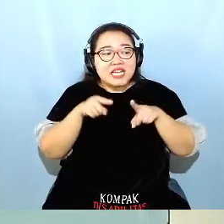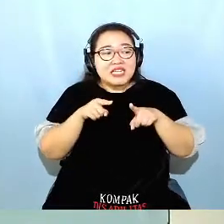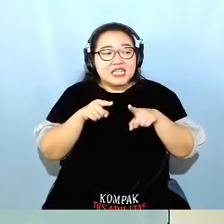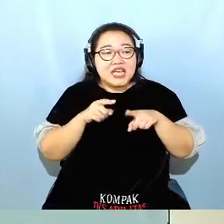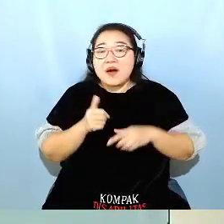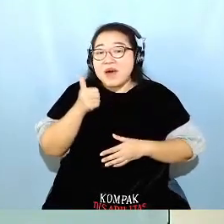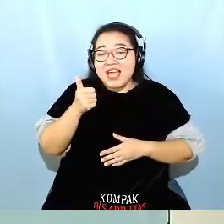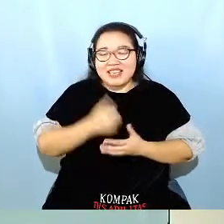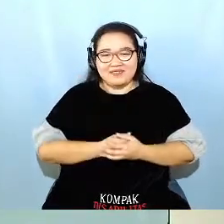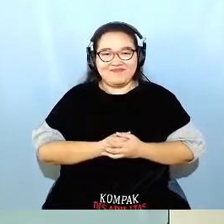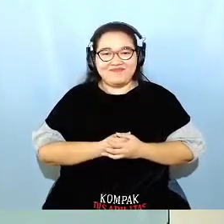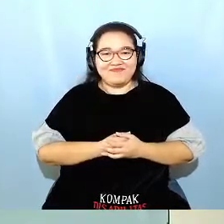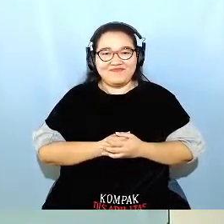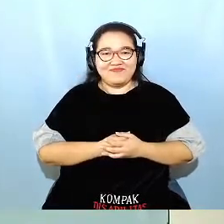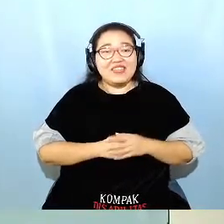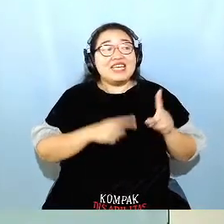Kata-kata peneguhan.